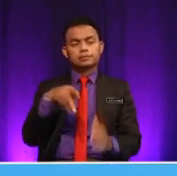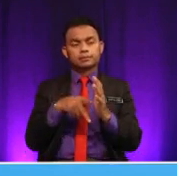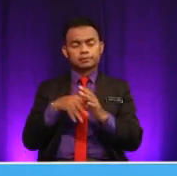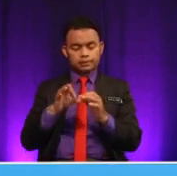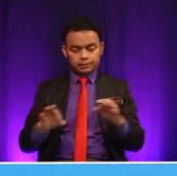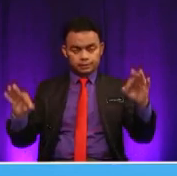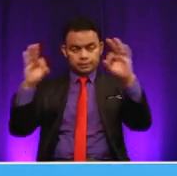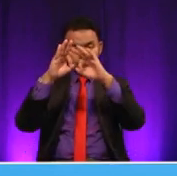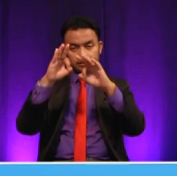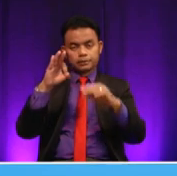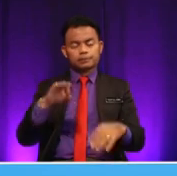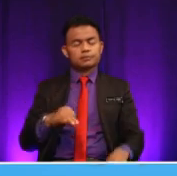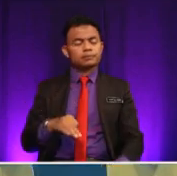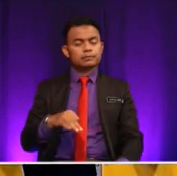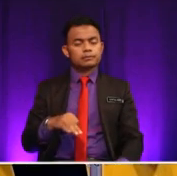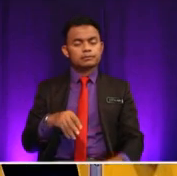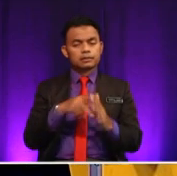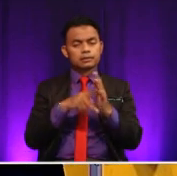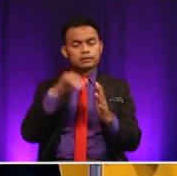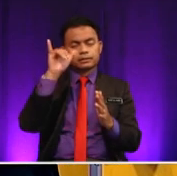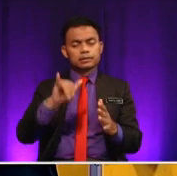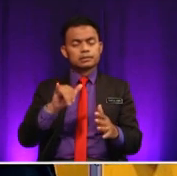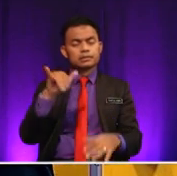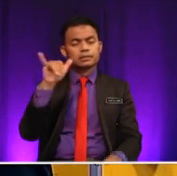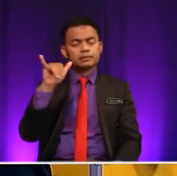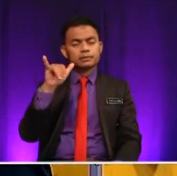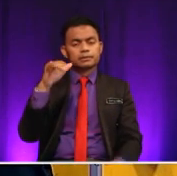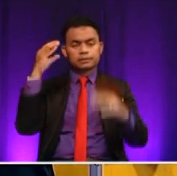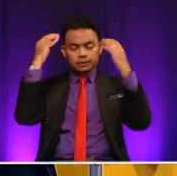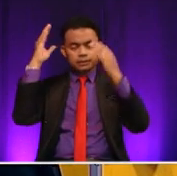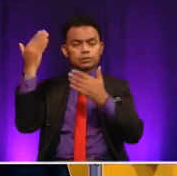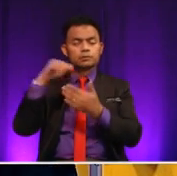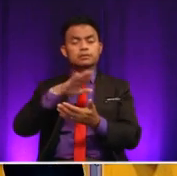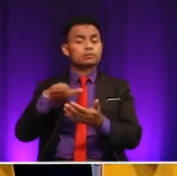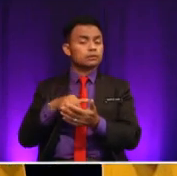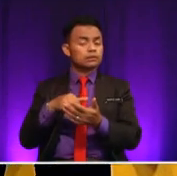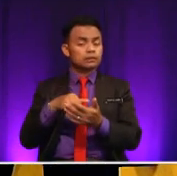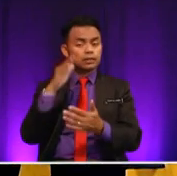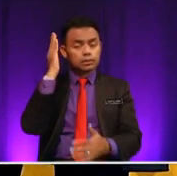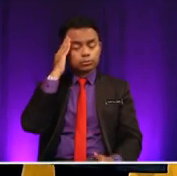yang sama untuk semua komponen benda yang sama 4 kali tadi Cikgu harap pelajar-pelan